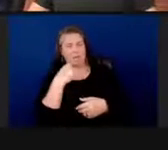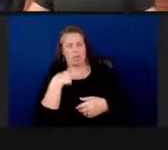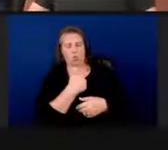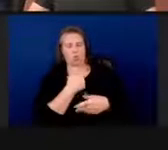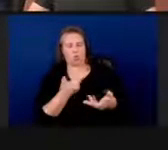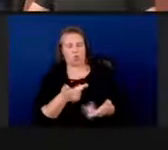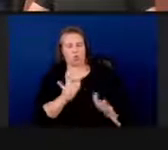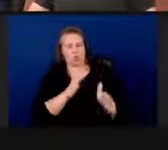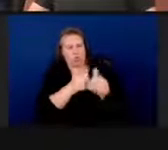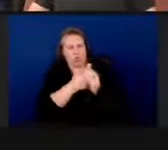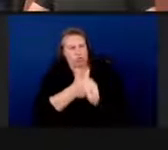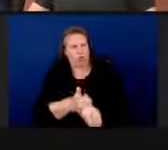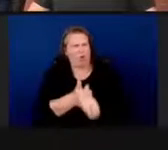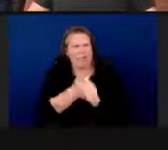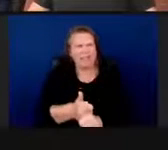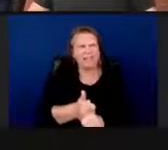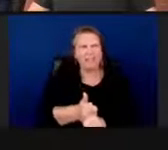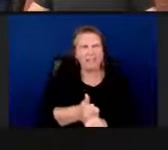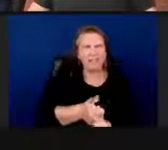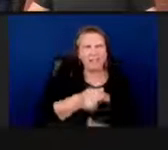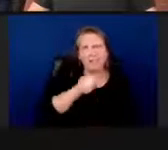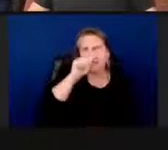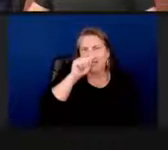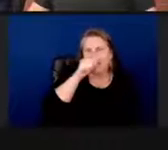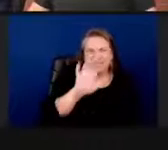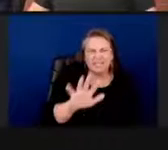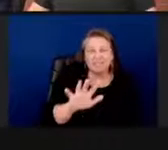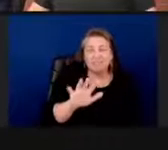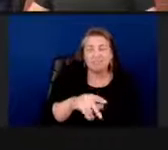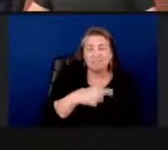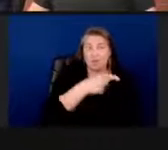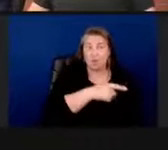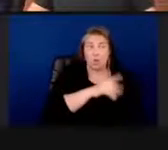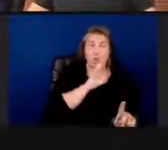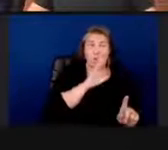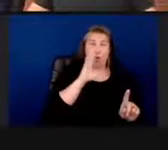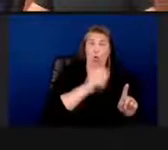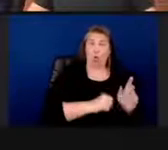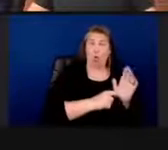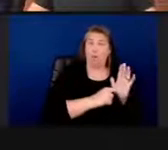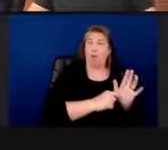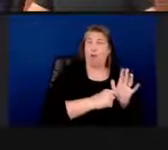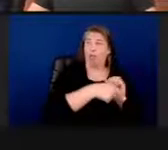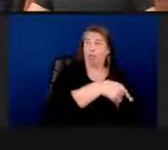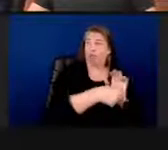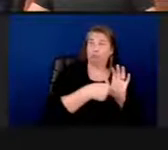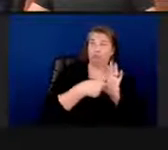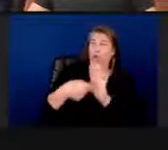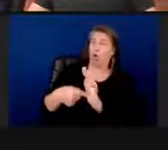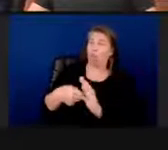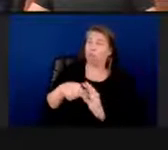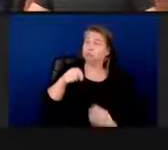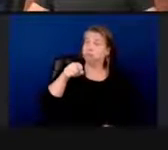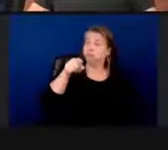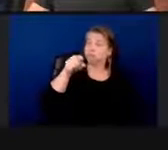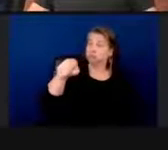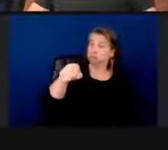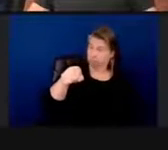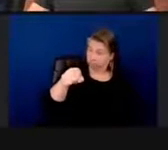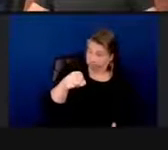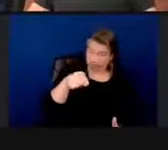نحن لا نريد أن نخدع الطلاب، فالنموذج الخلفي